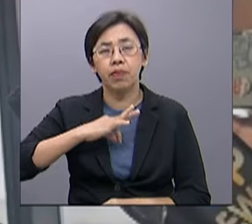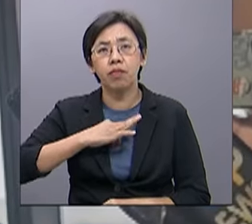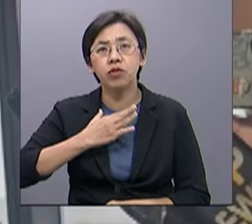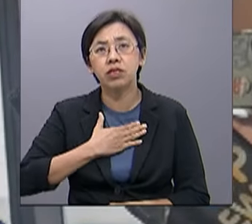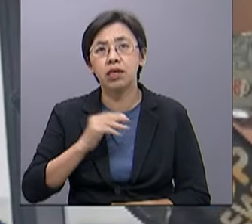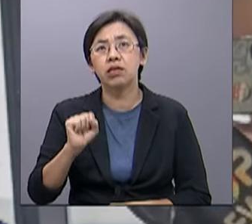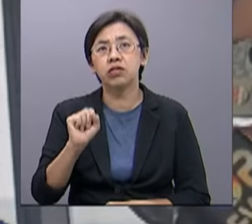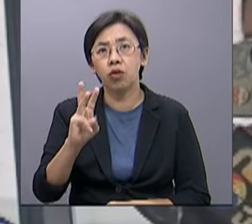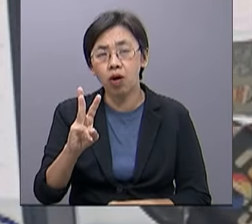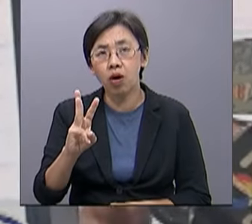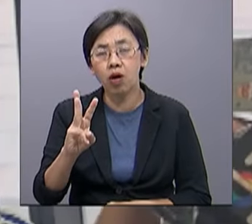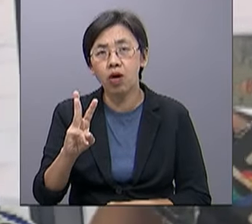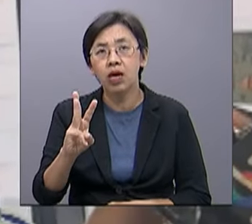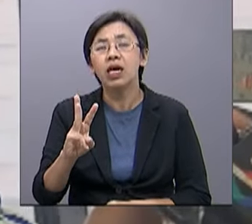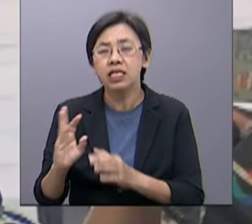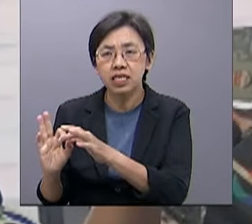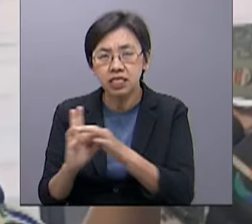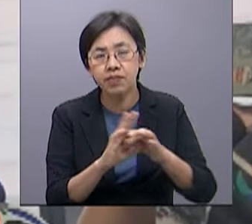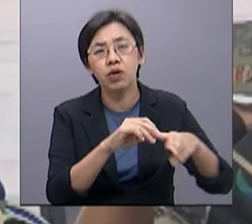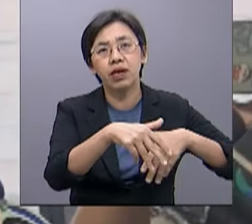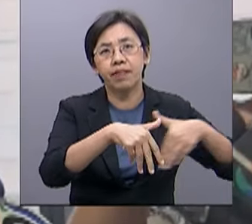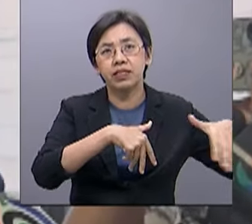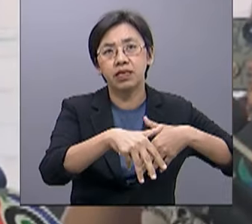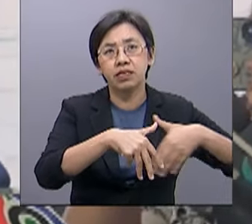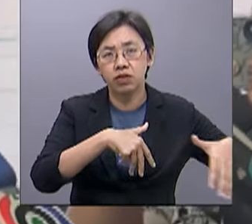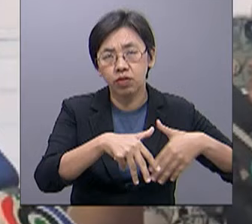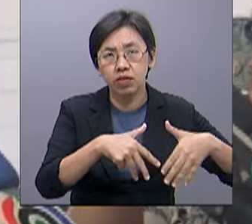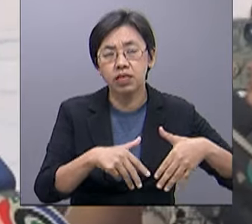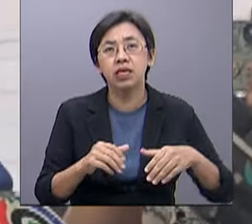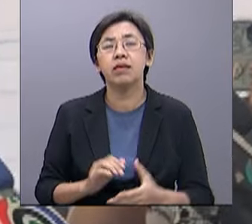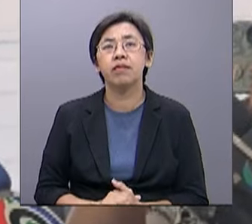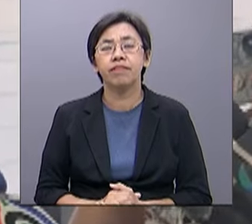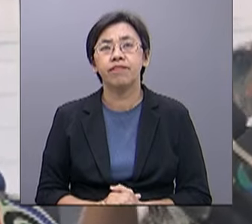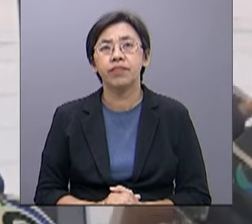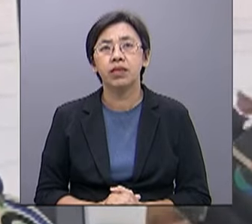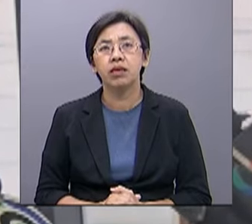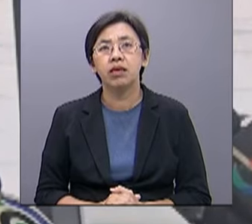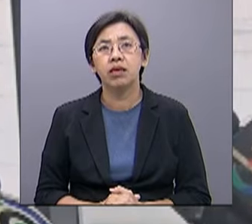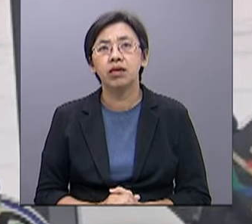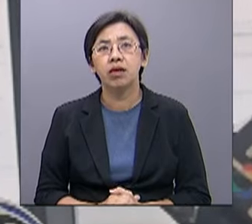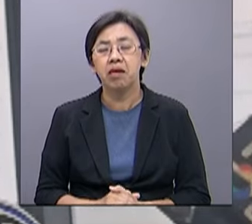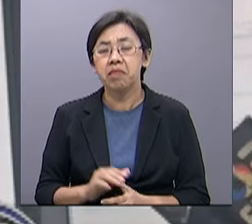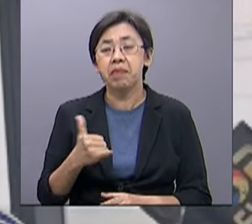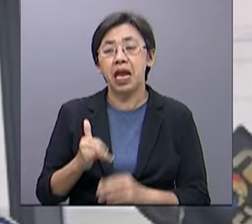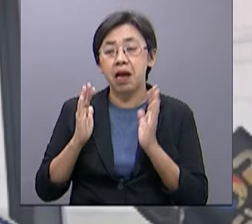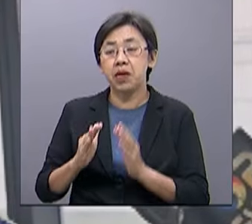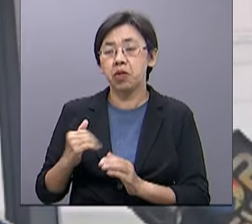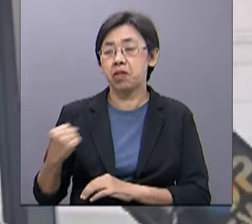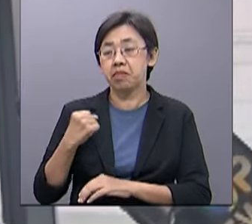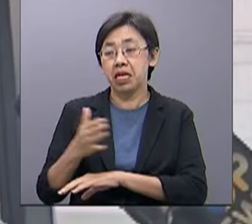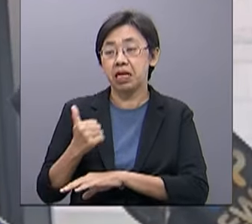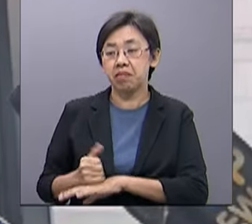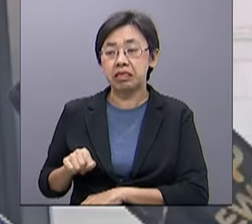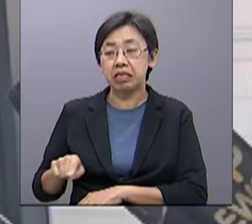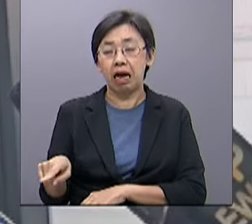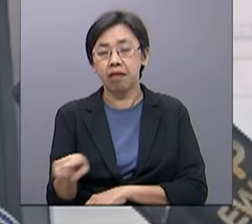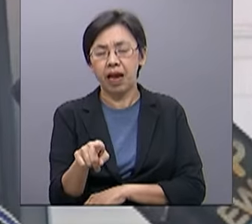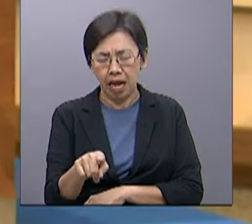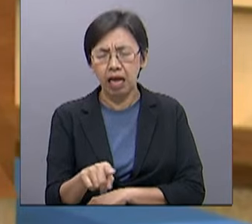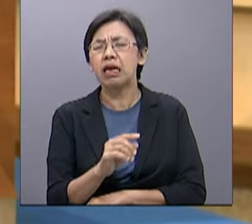ว.ที่ยึดโยงกับประชาชนที่มั่นใจรับใบสั่งนะครับจากผู้มีอำนาจทางการเมือง